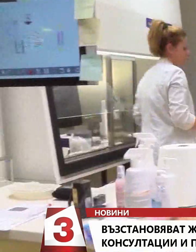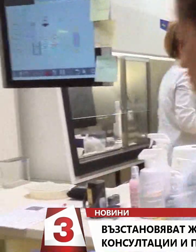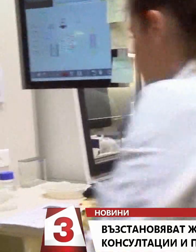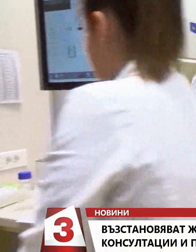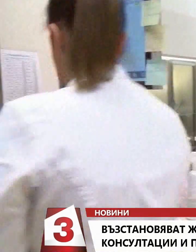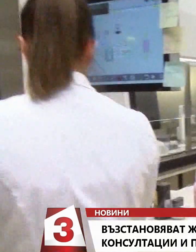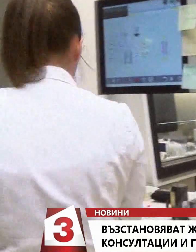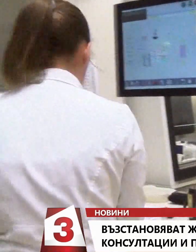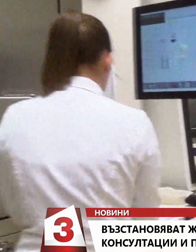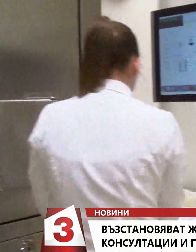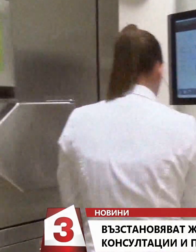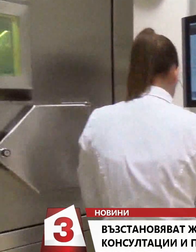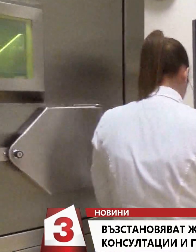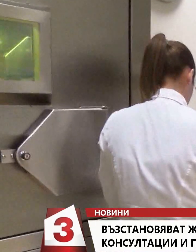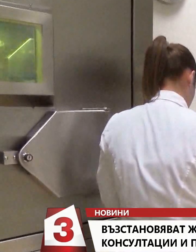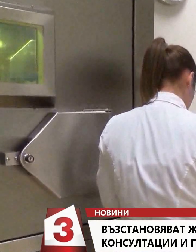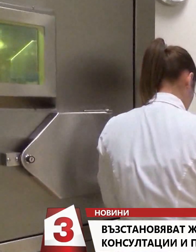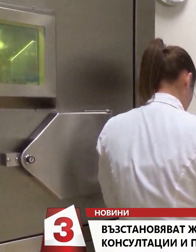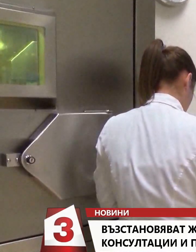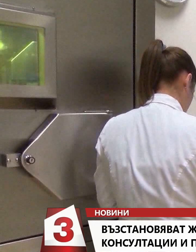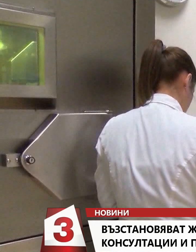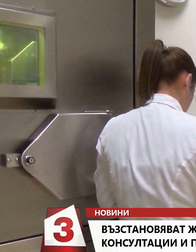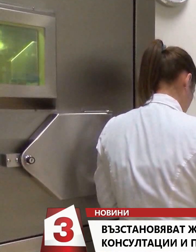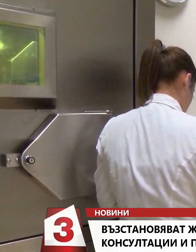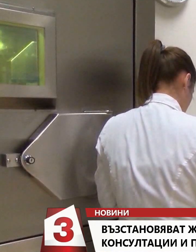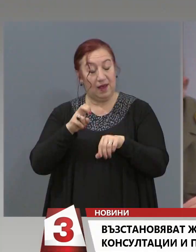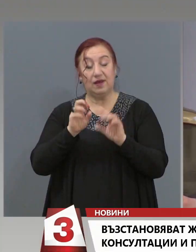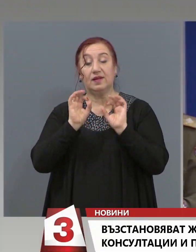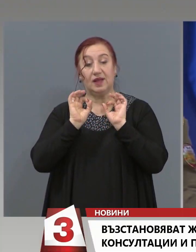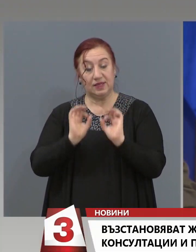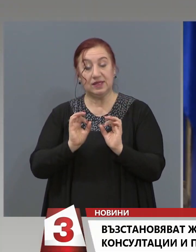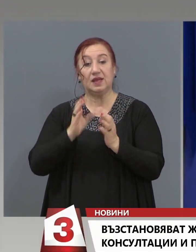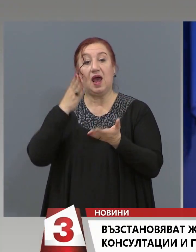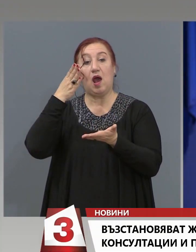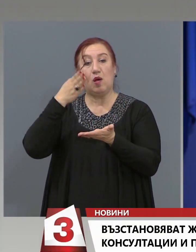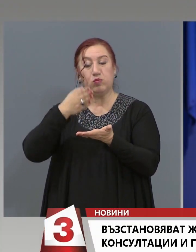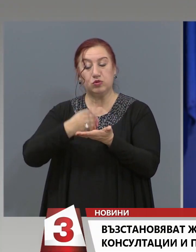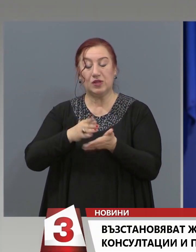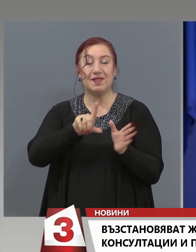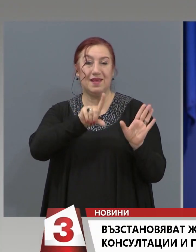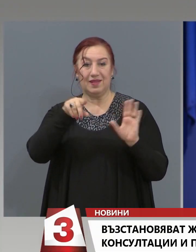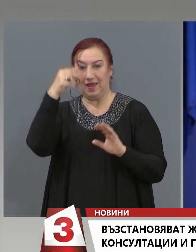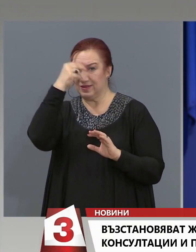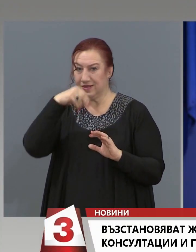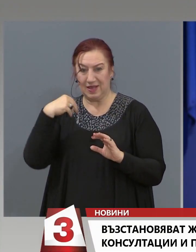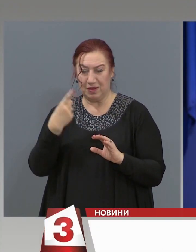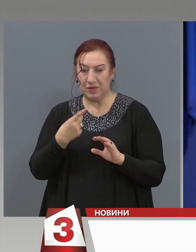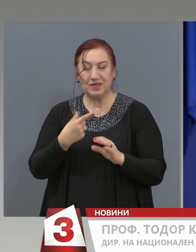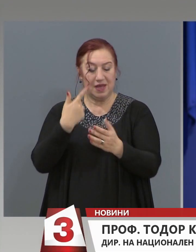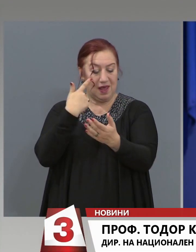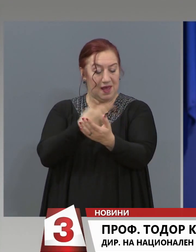Информацията за резултатите от тестванията ще се упреснява през няколко дни Тестовете, които са на основата на